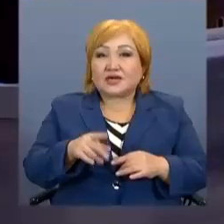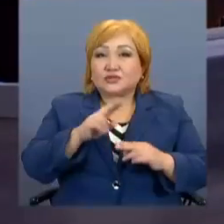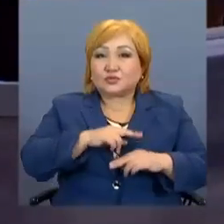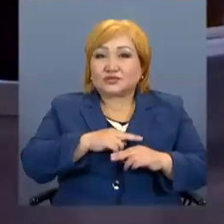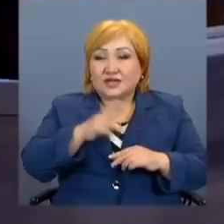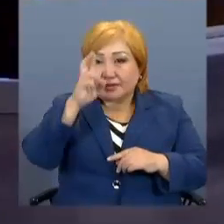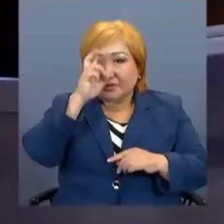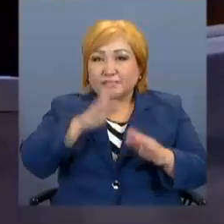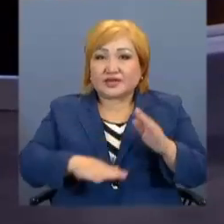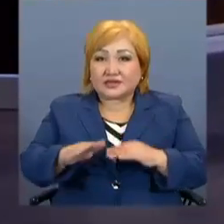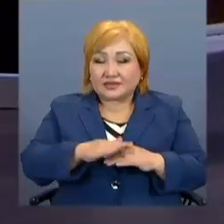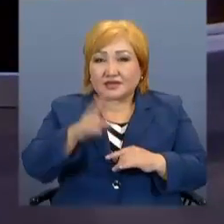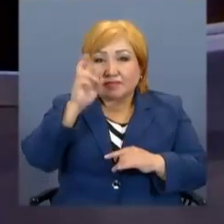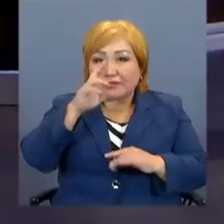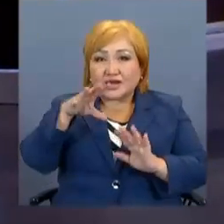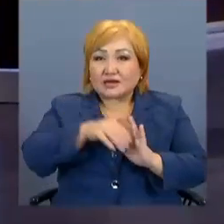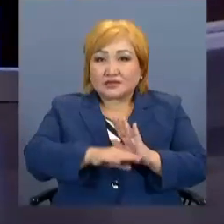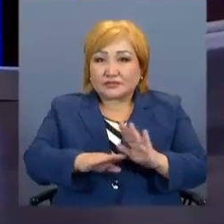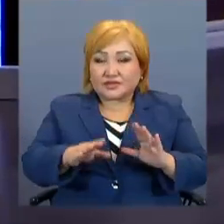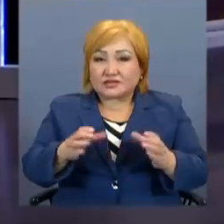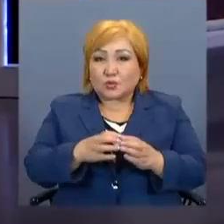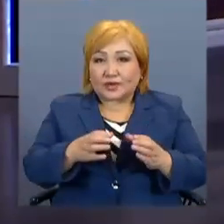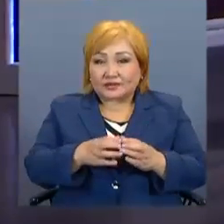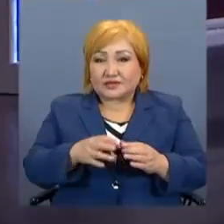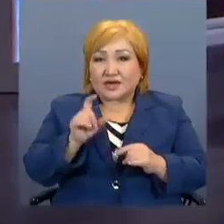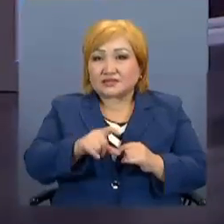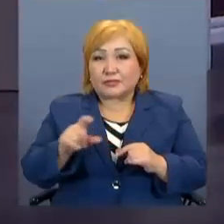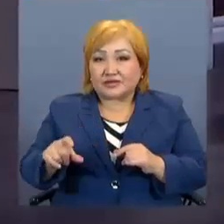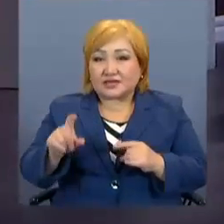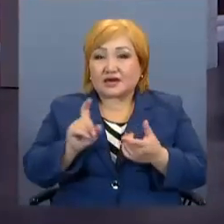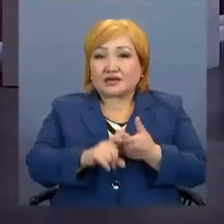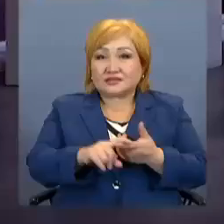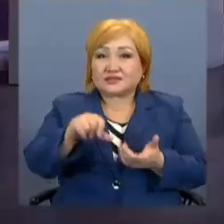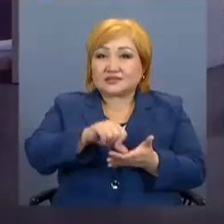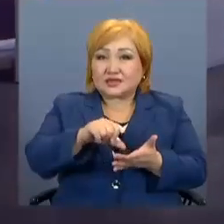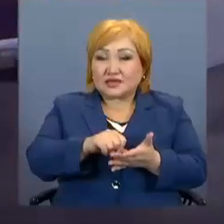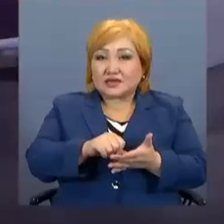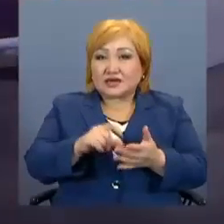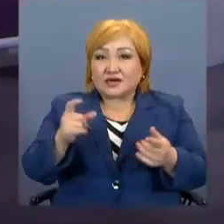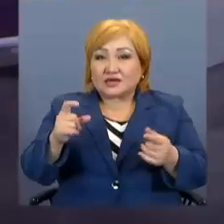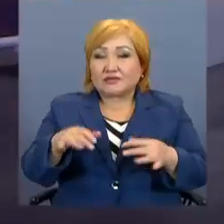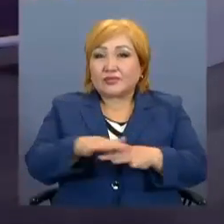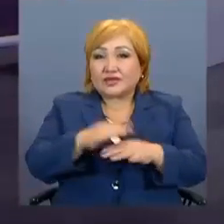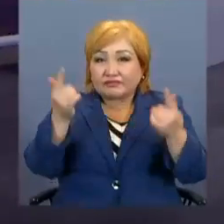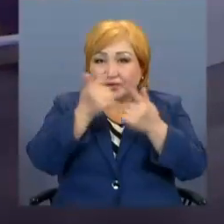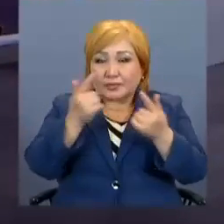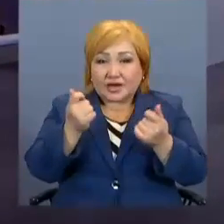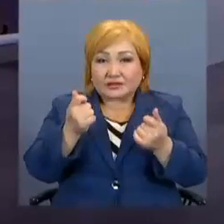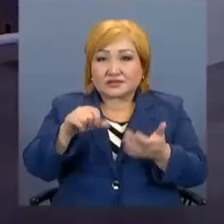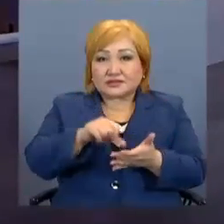те органдарының азаматтары қатысты, және бұқаралық ақпарат құралдары қатысты, оның ішінде осы Алматы телеканалы да